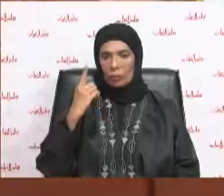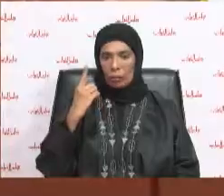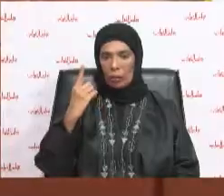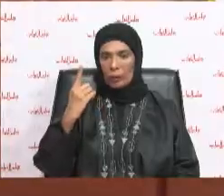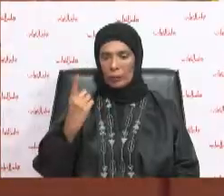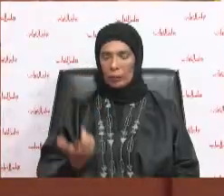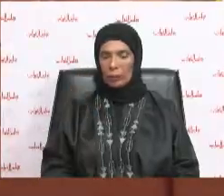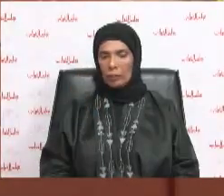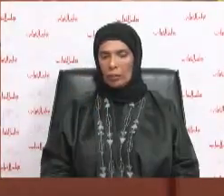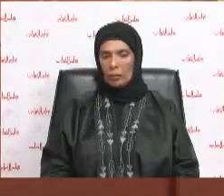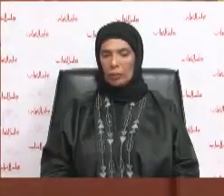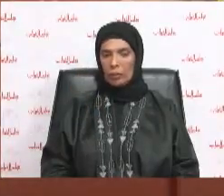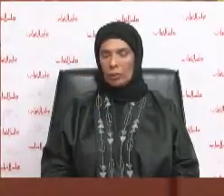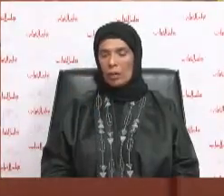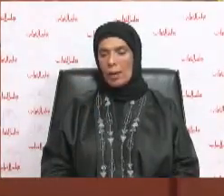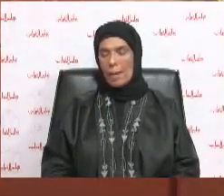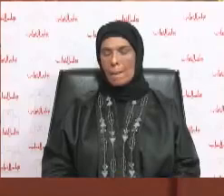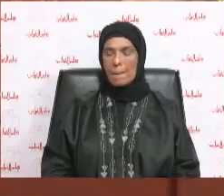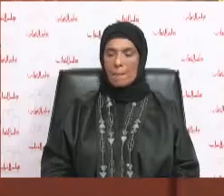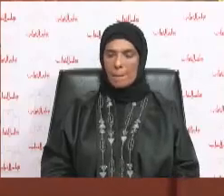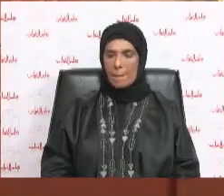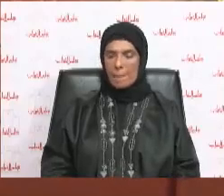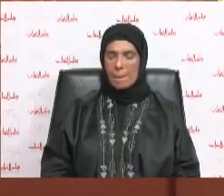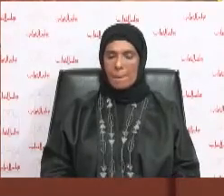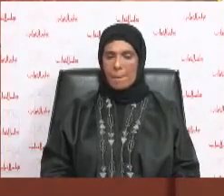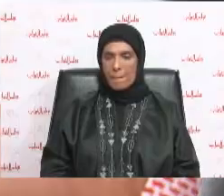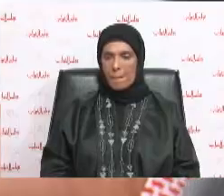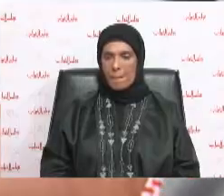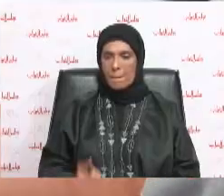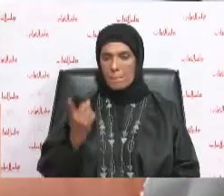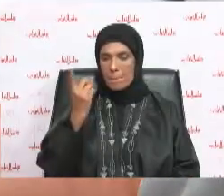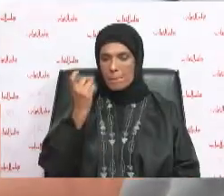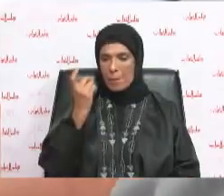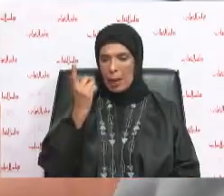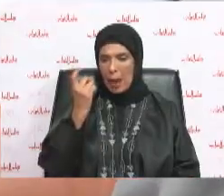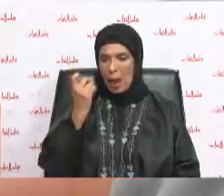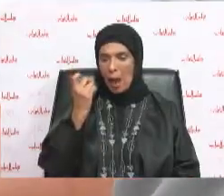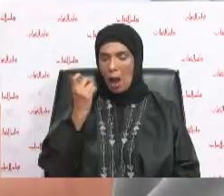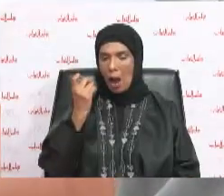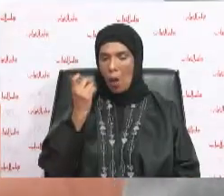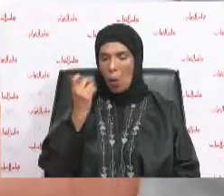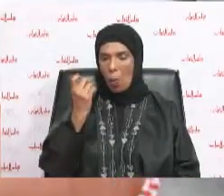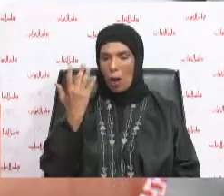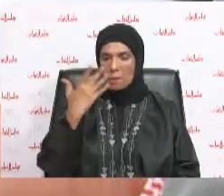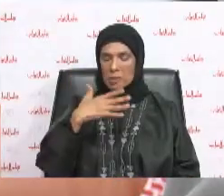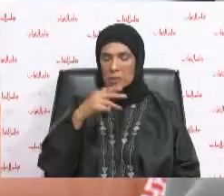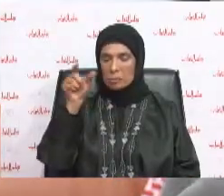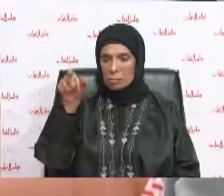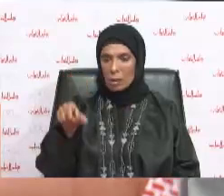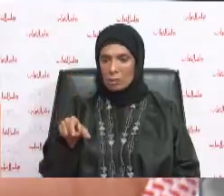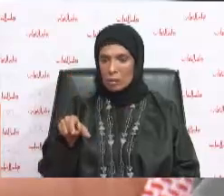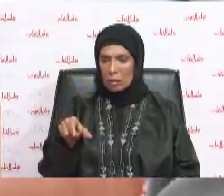فيها 20-30، قول خلنا نقول 150 شخص، سير واحد يتحرك على الشرق، هذا